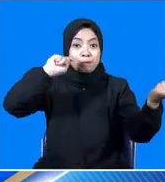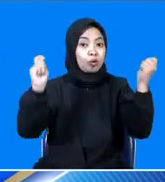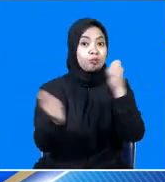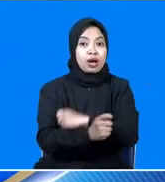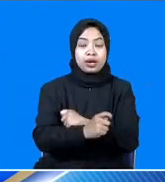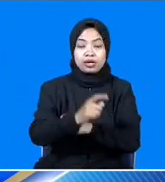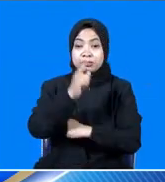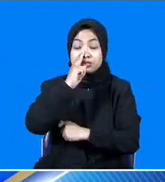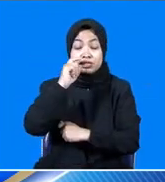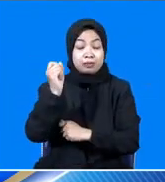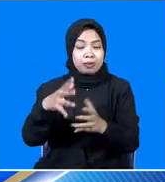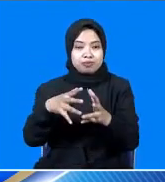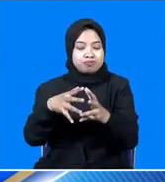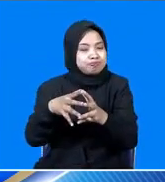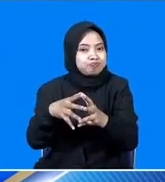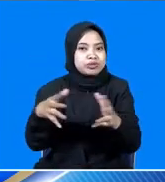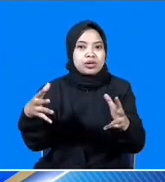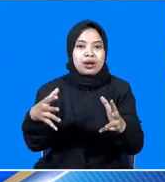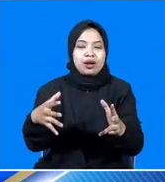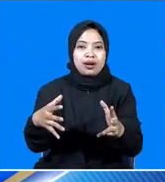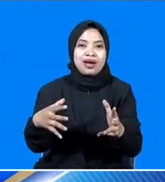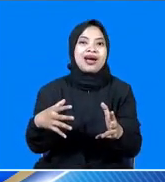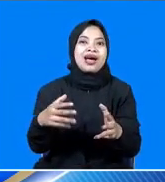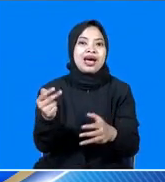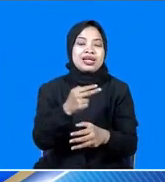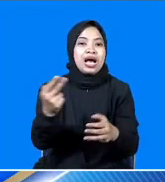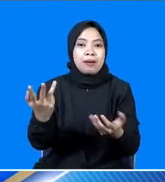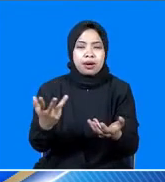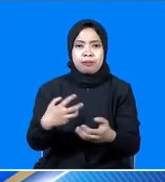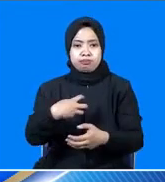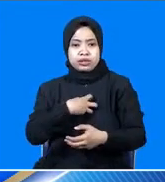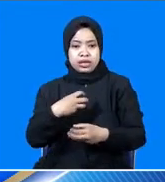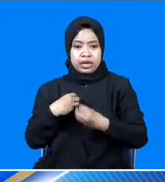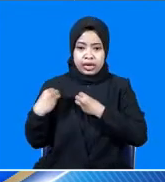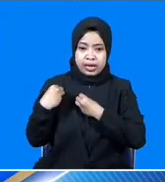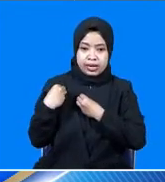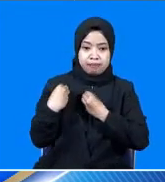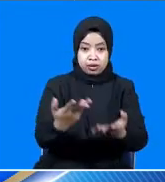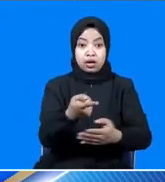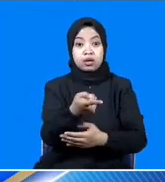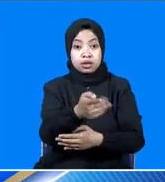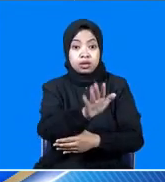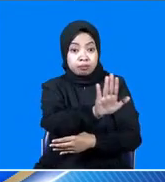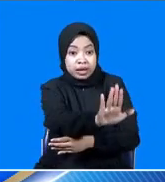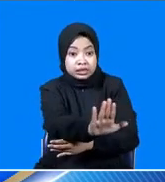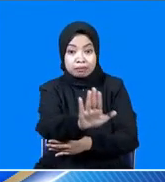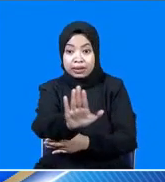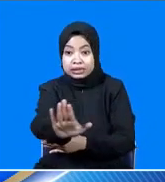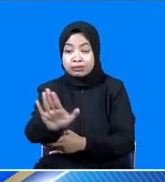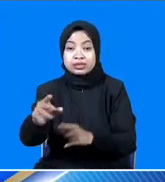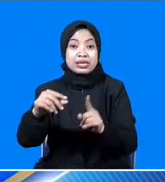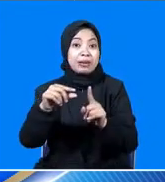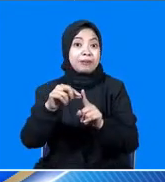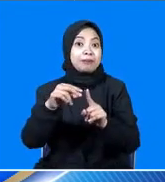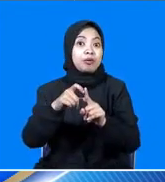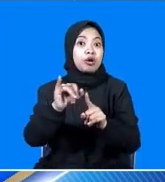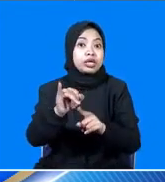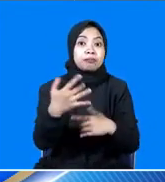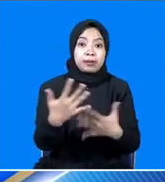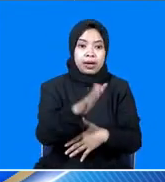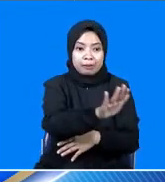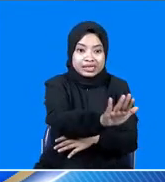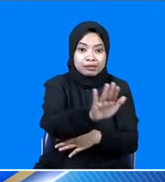cukup radikal cukup besar di mana kami memberikan kepercayaan kembali kepada setiap kepala Prodi kepercayaan